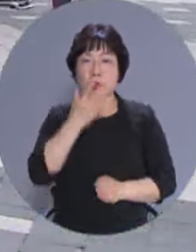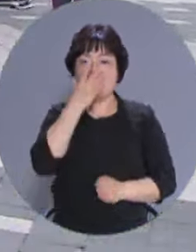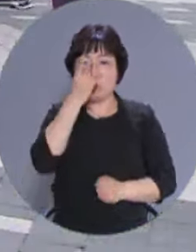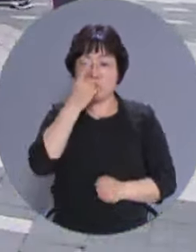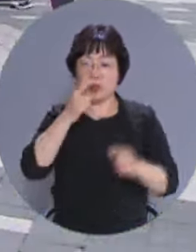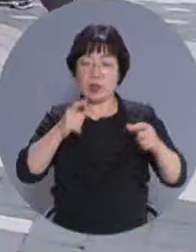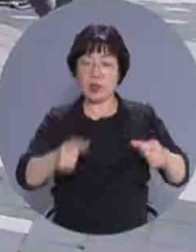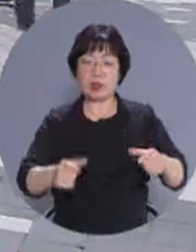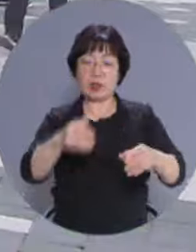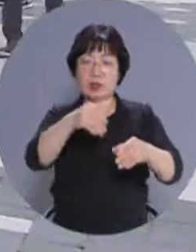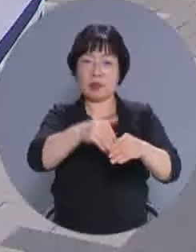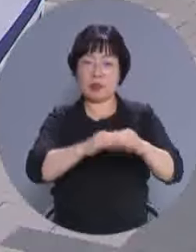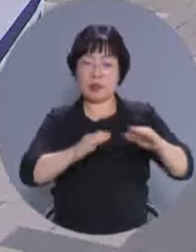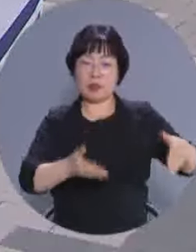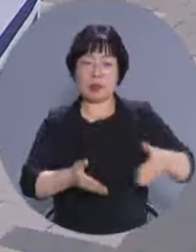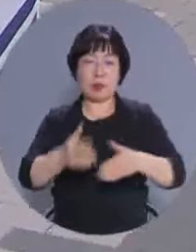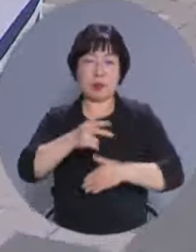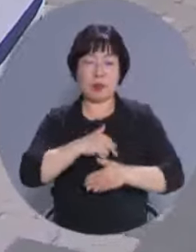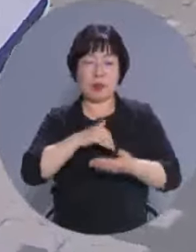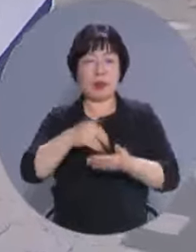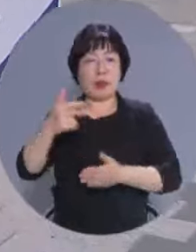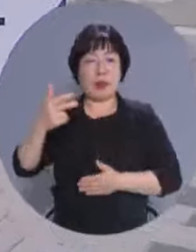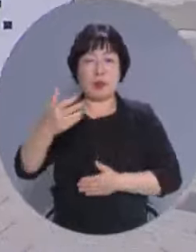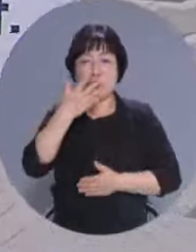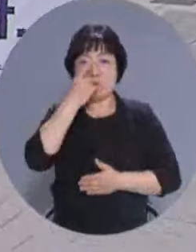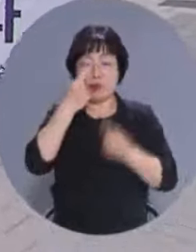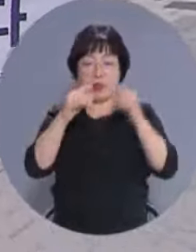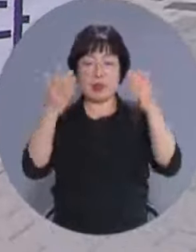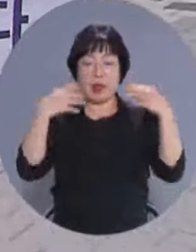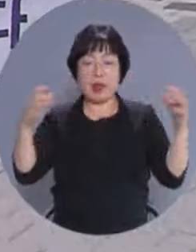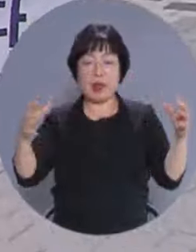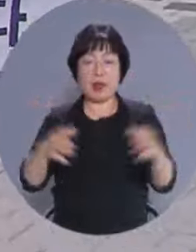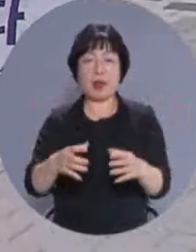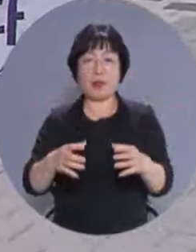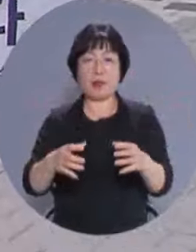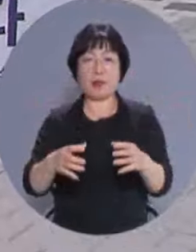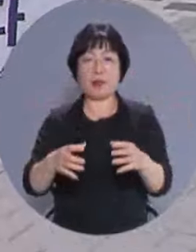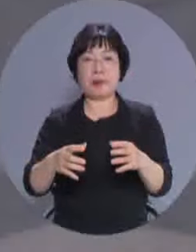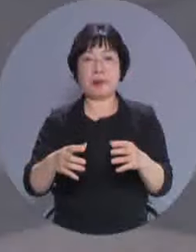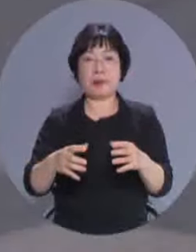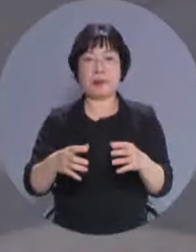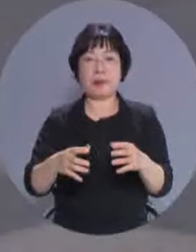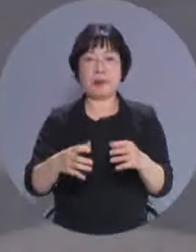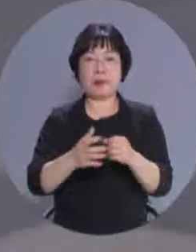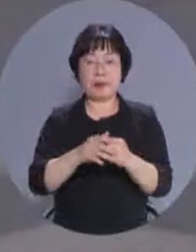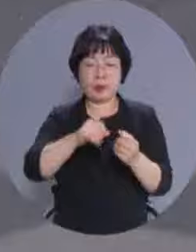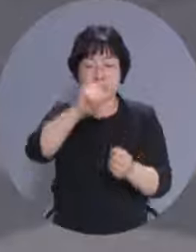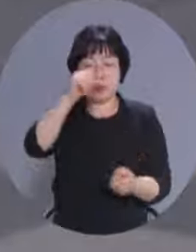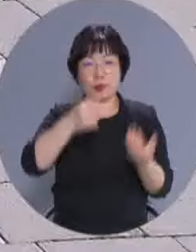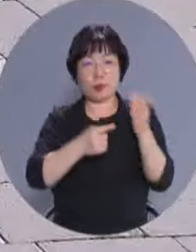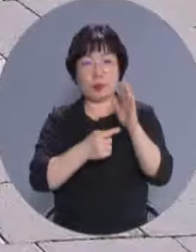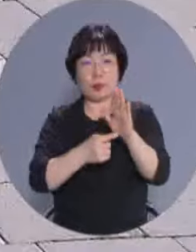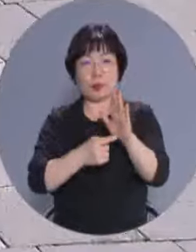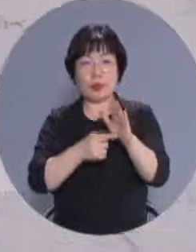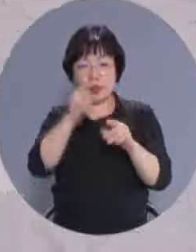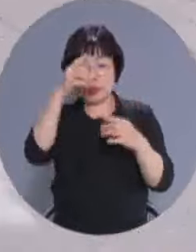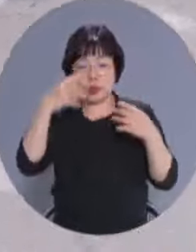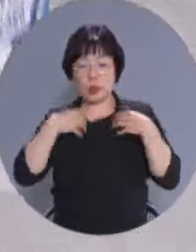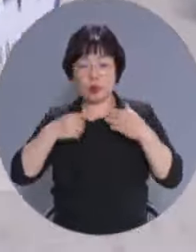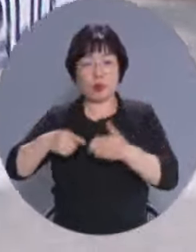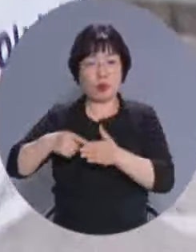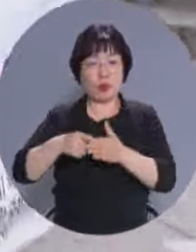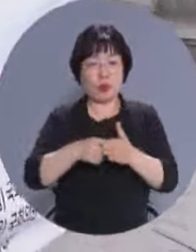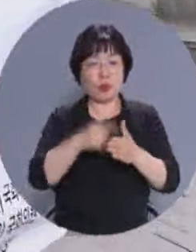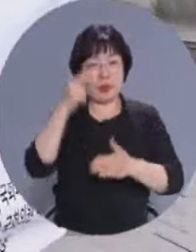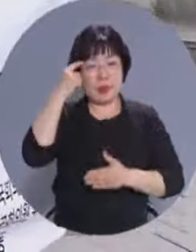순천을 지역구로 둔 전남도의원 7명이 순천대학교 앞에 섰습니다. 이들은 성명을 내고 정부가 추진